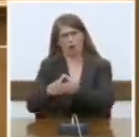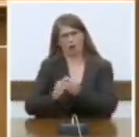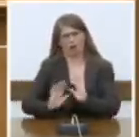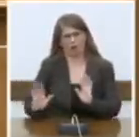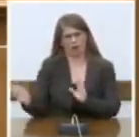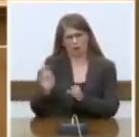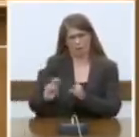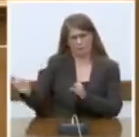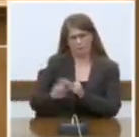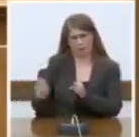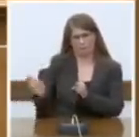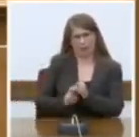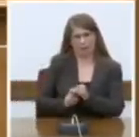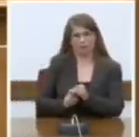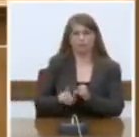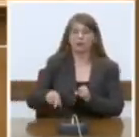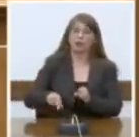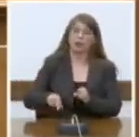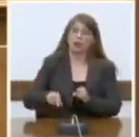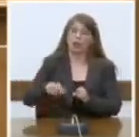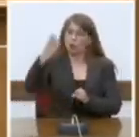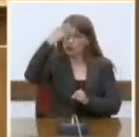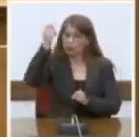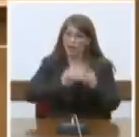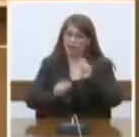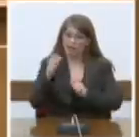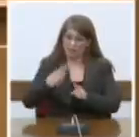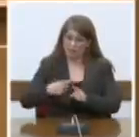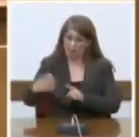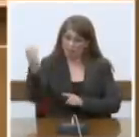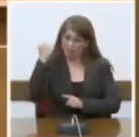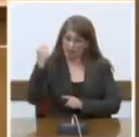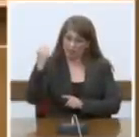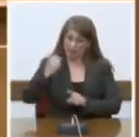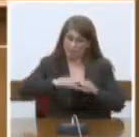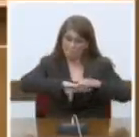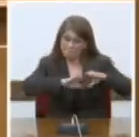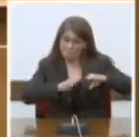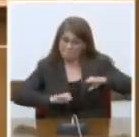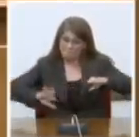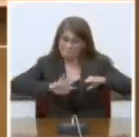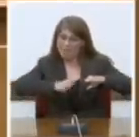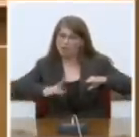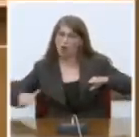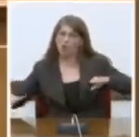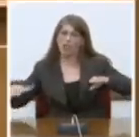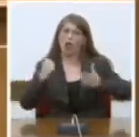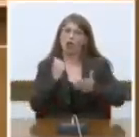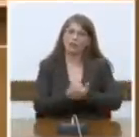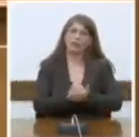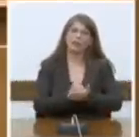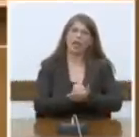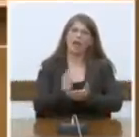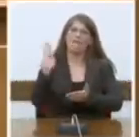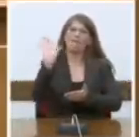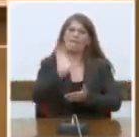Ελλάδα πιο ισχυρή και στη Μεσόγειο και στα Βαλκάνια. Γιατί σε εκείνη την κυβέρνηση είχαμε προχωρήσει και στο